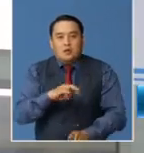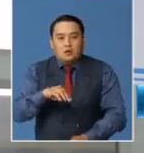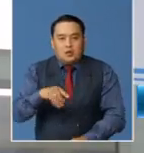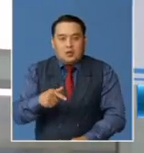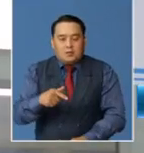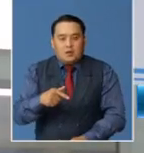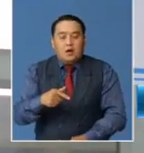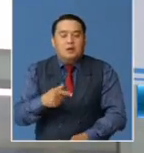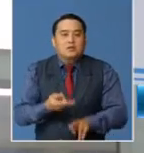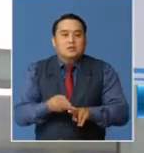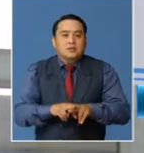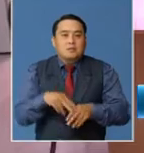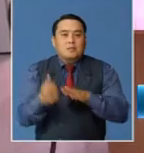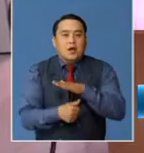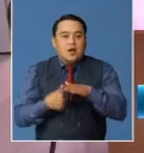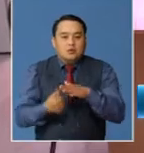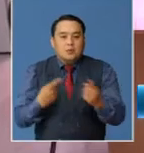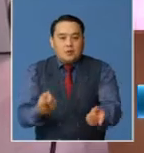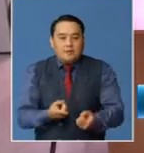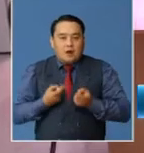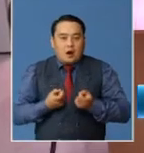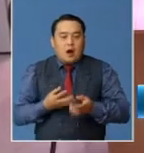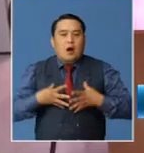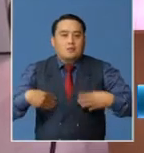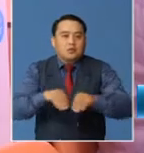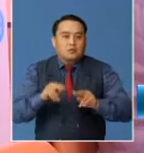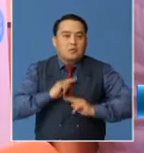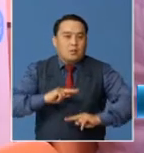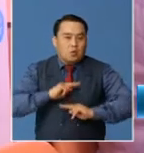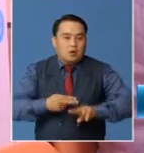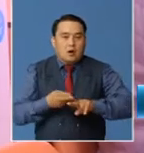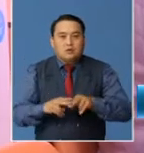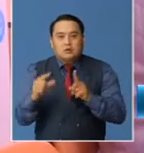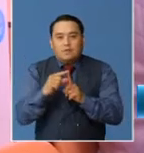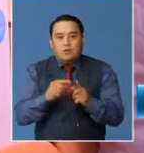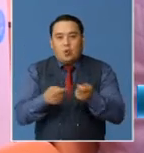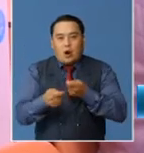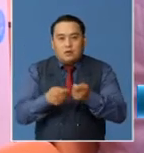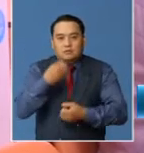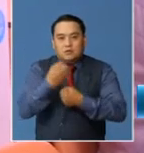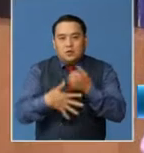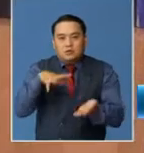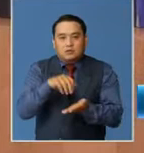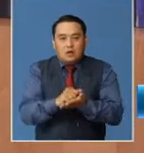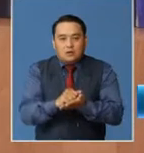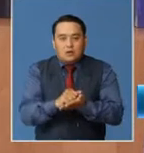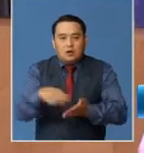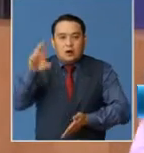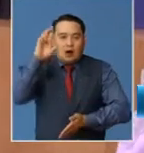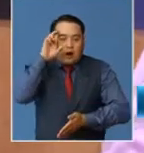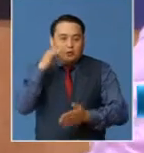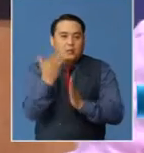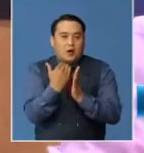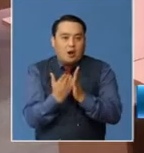тенге. Наряду с этим безработные привлекаются к общественным работам. По словам руководителя центра занятости,